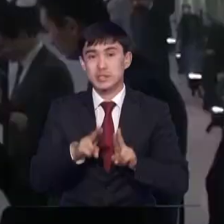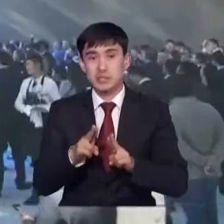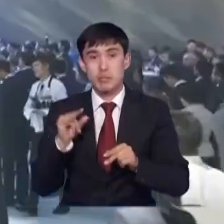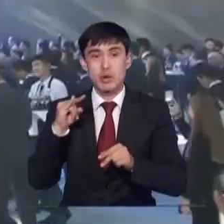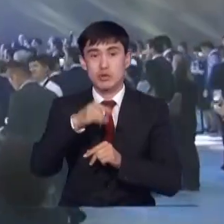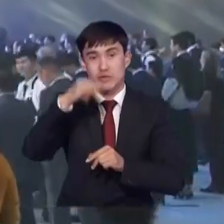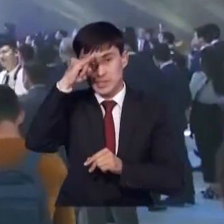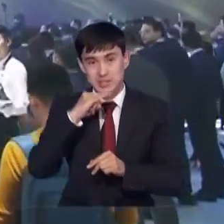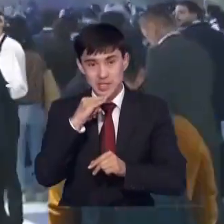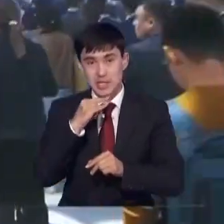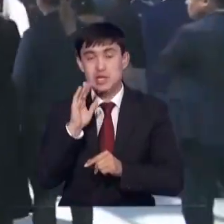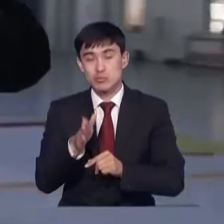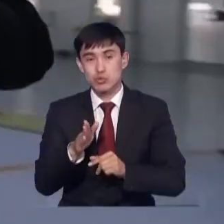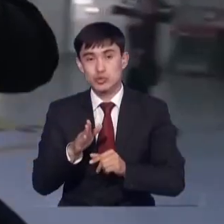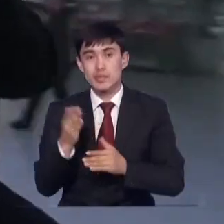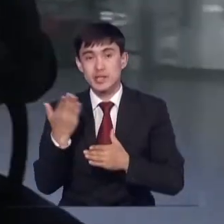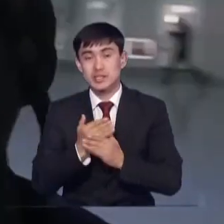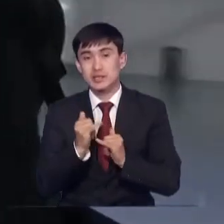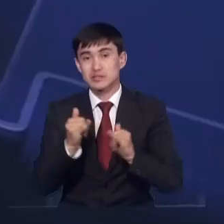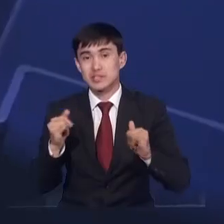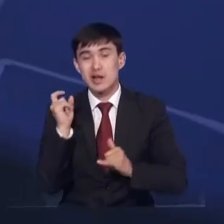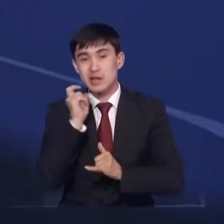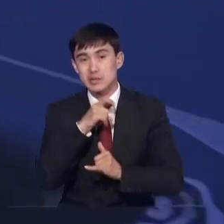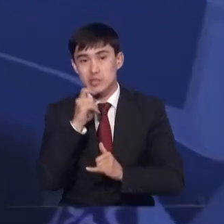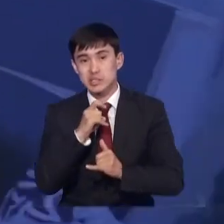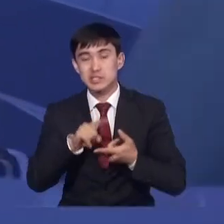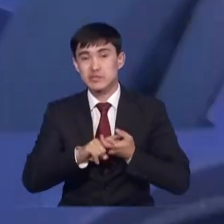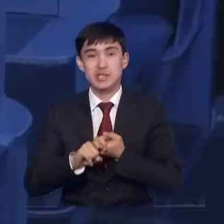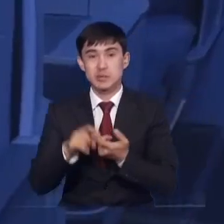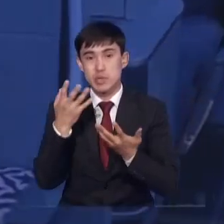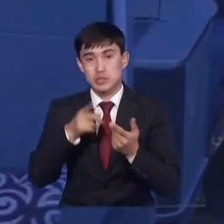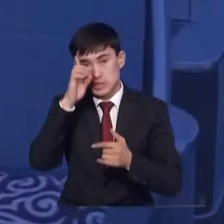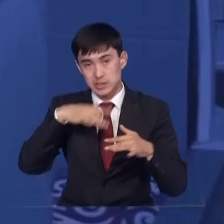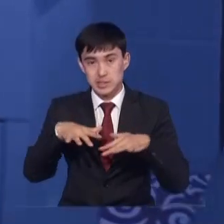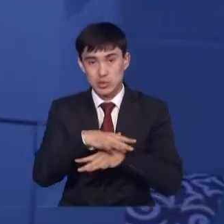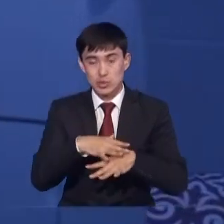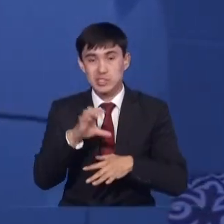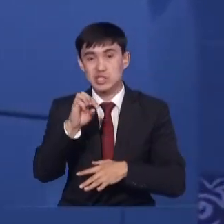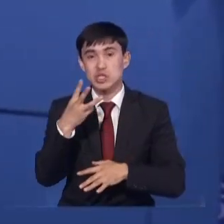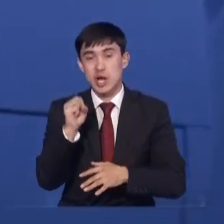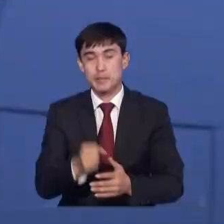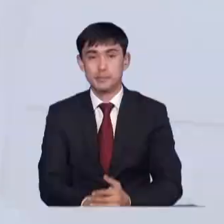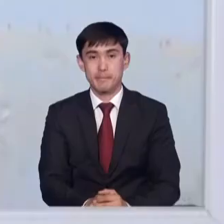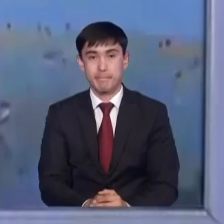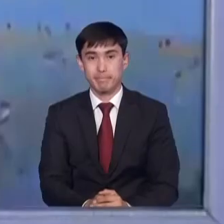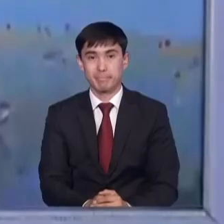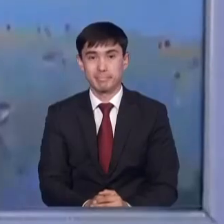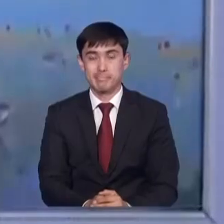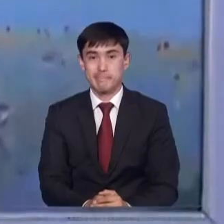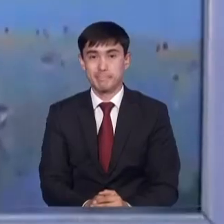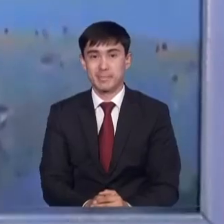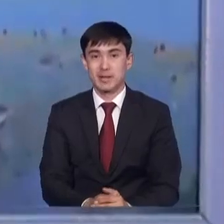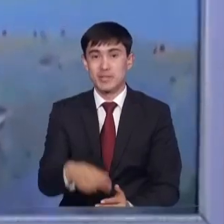перелётов в Казахстане и будет содействовать развитию эконо связе между нашей страной и США